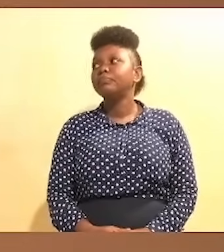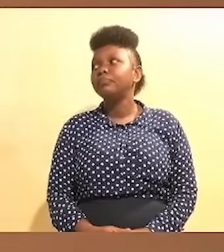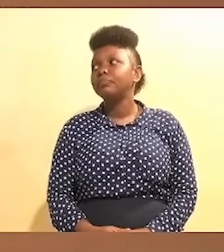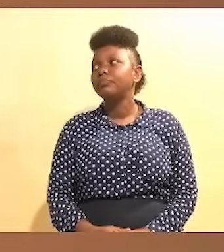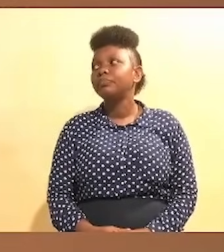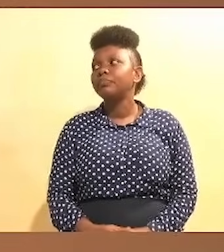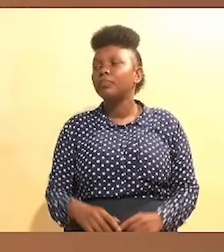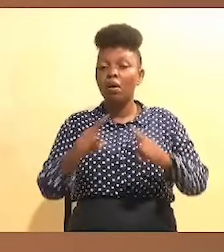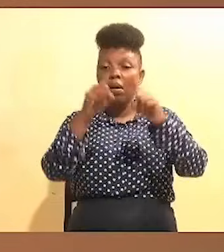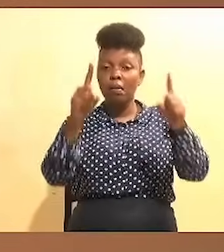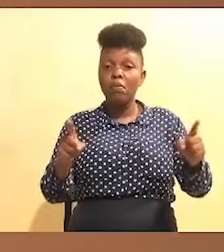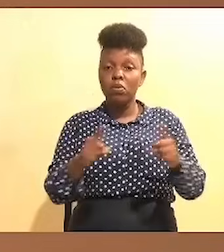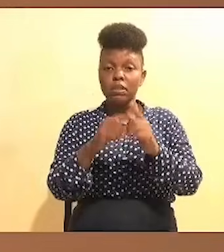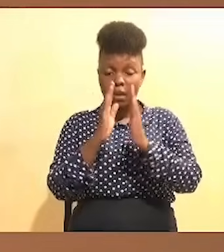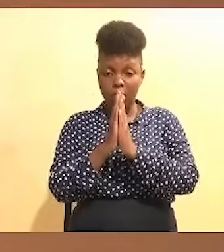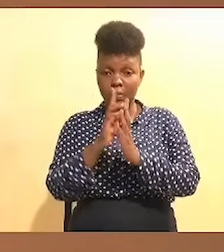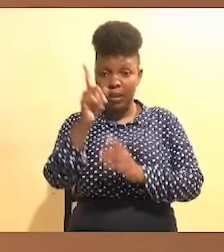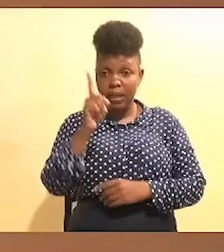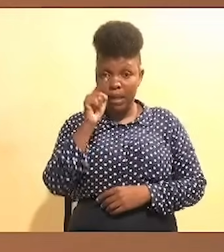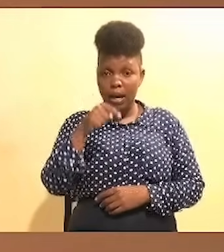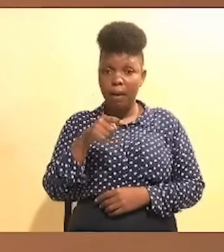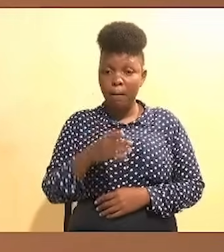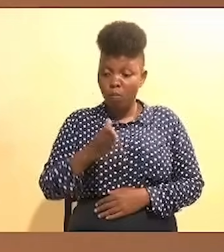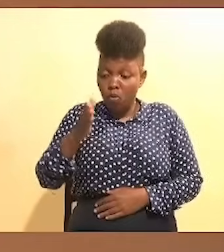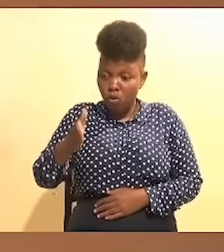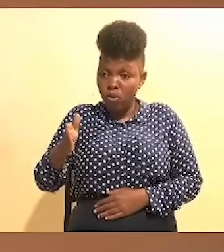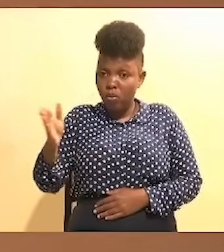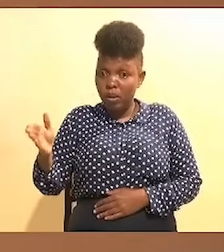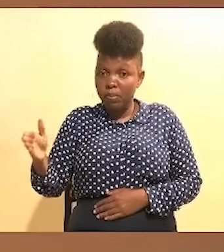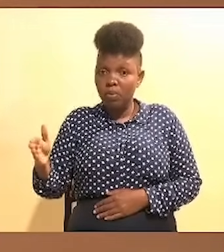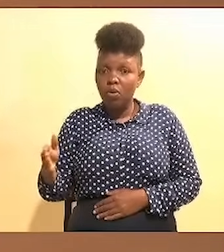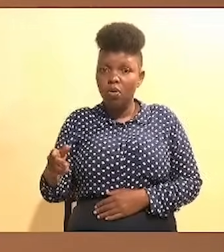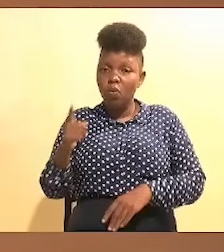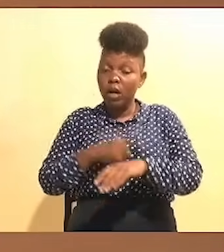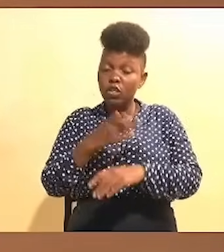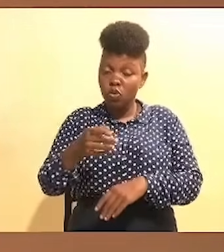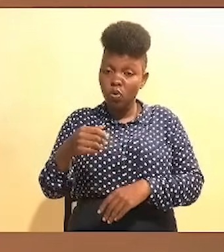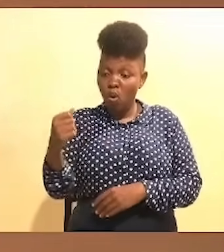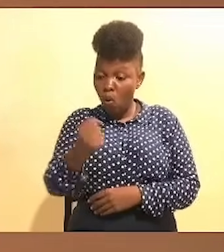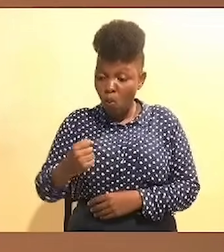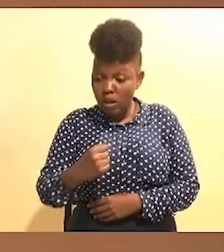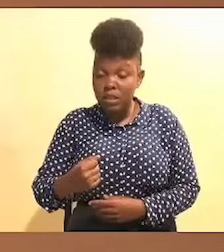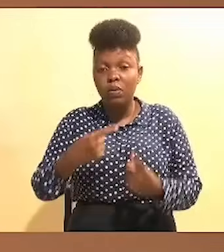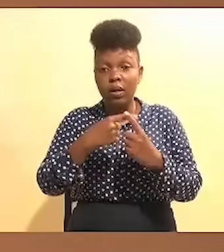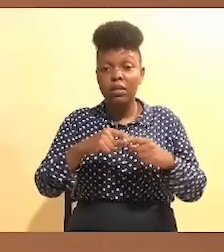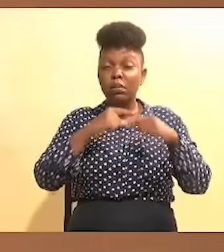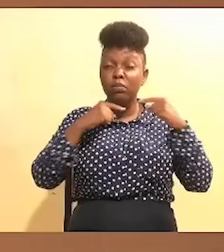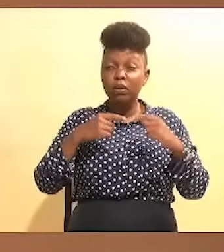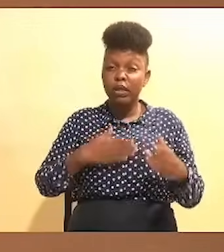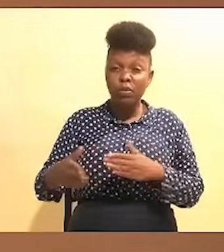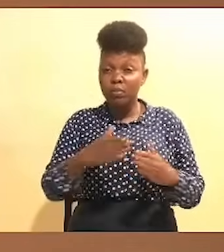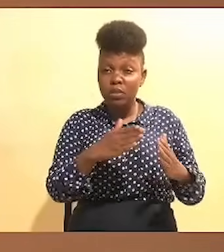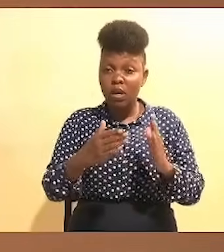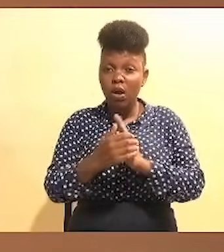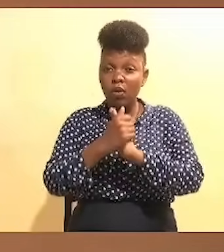Boksi la maombi lije mahala fulani hapa, mkono wangu wa kulia pembezoni hapo. Wakati wazee wa kanisa na mchungaji wa mtaa akiwaongoza,